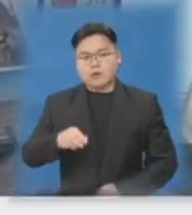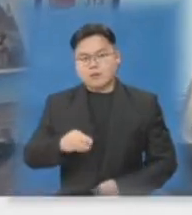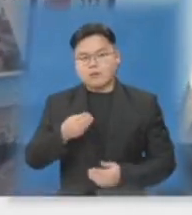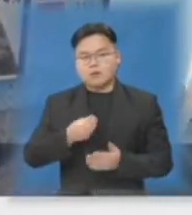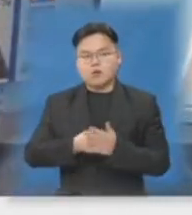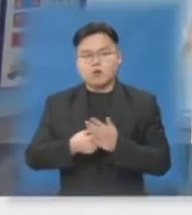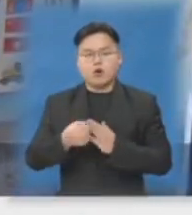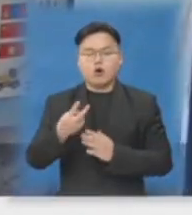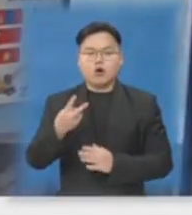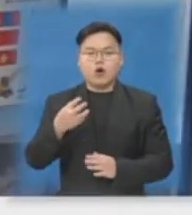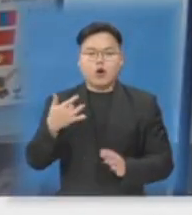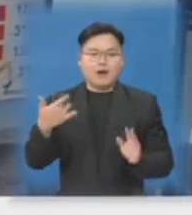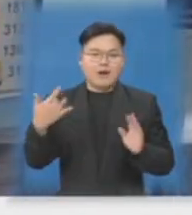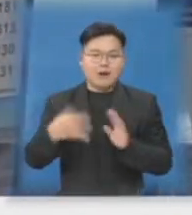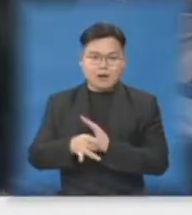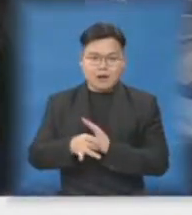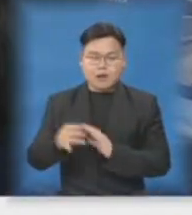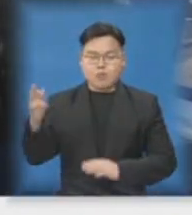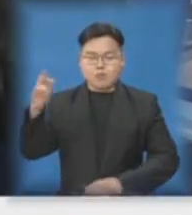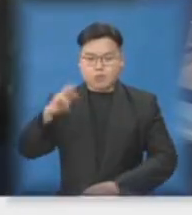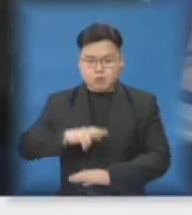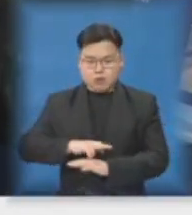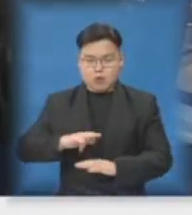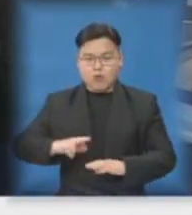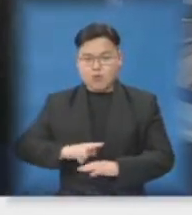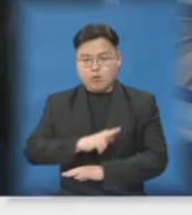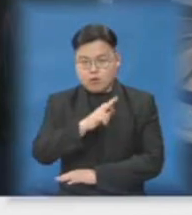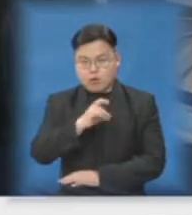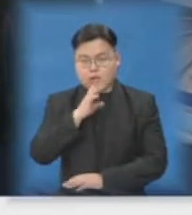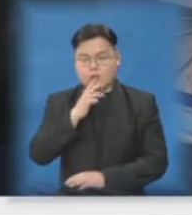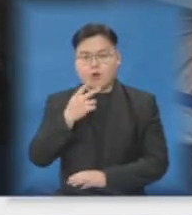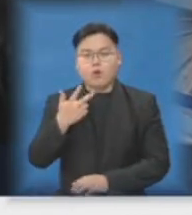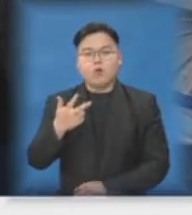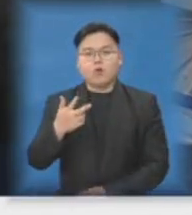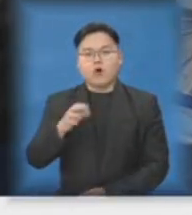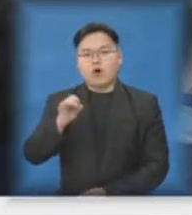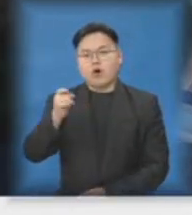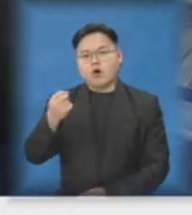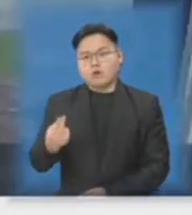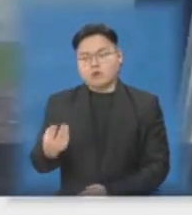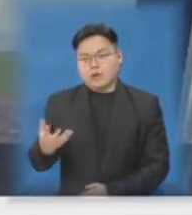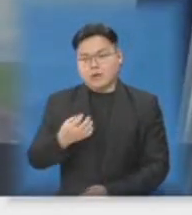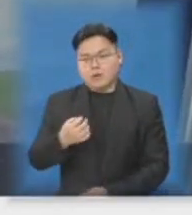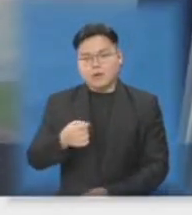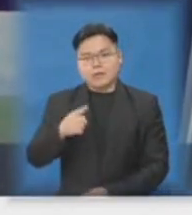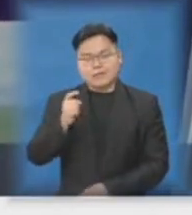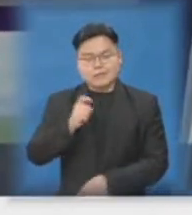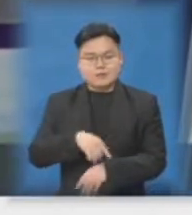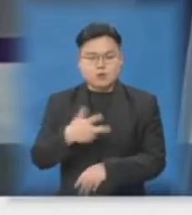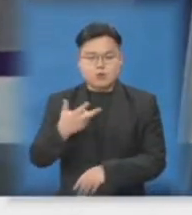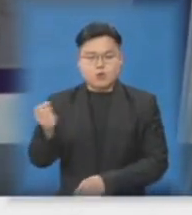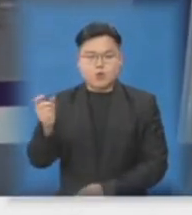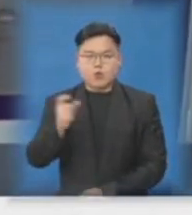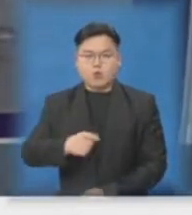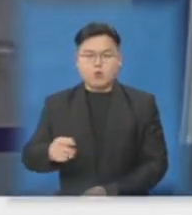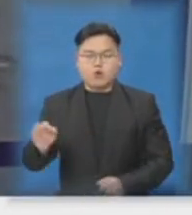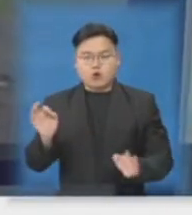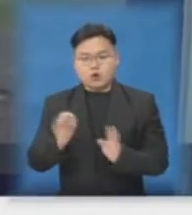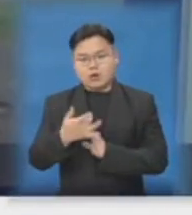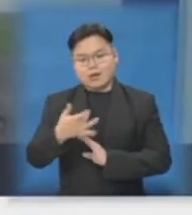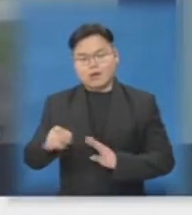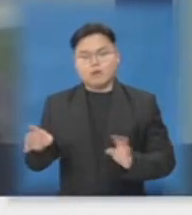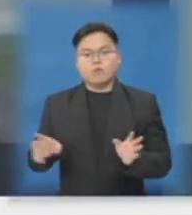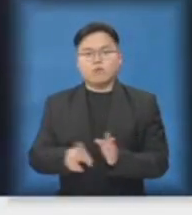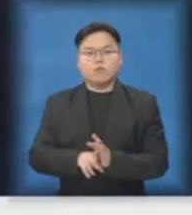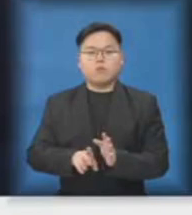гаралттай хөөрч буух зурвастай гурван онгоц зэрэг хүлээ авах цагт 300 зорчигч нэвтрүүлэх боломжтой олон улсын нисэх буудал